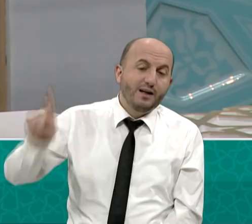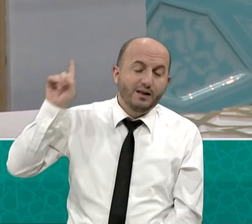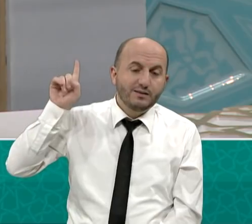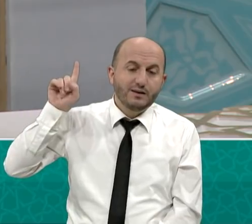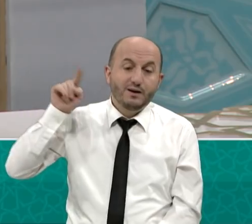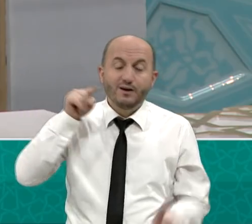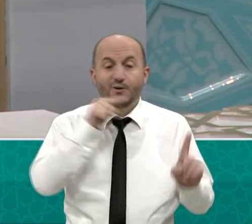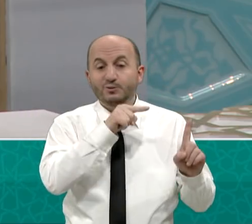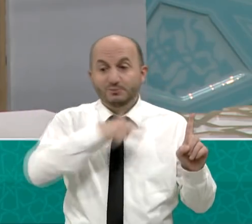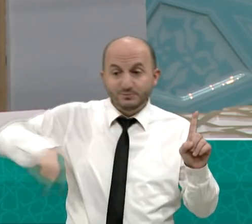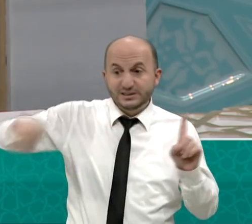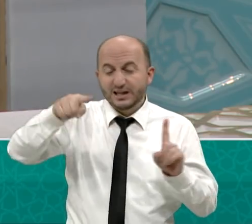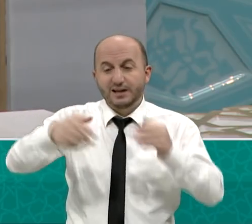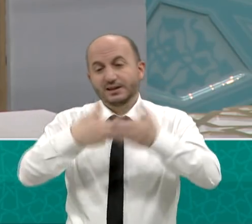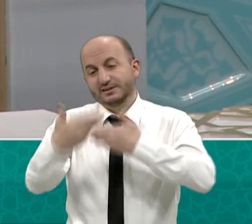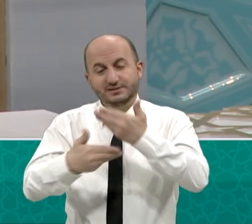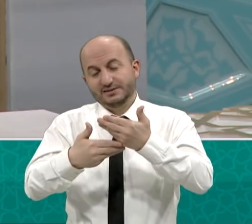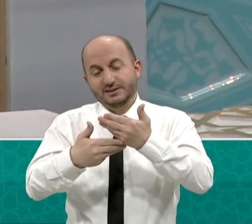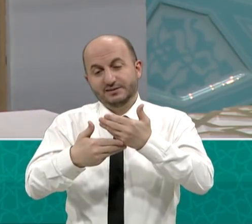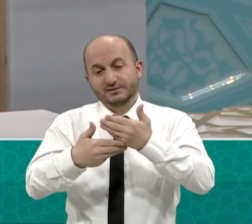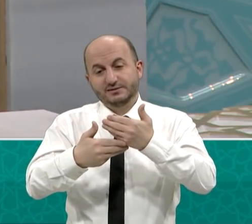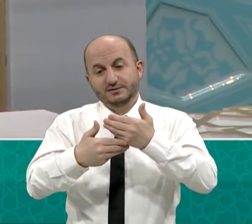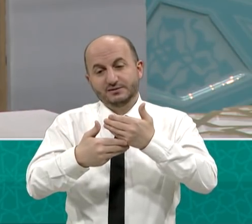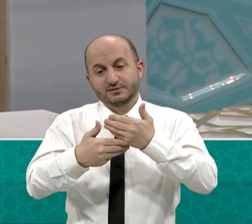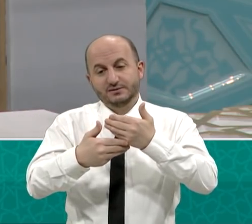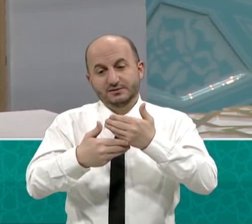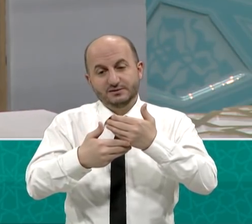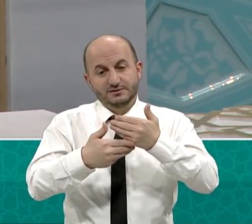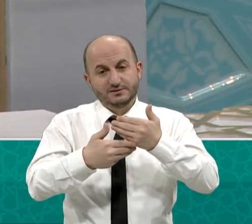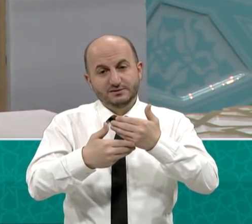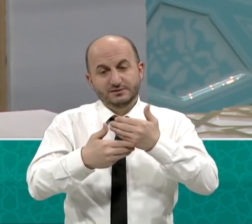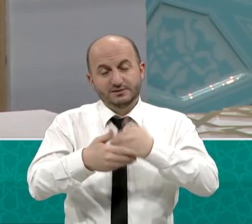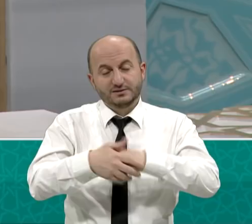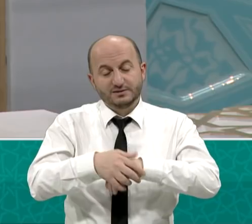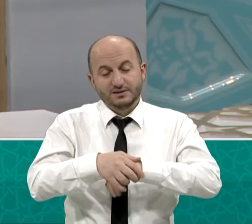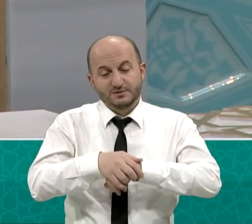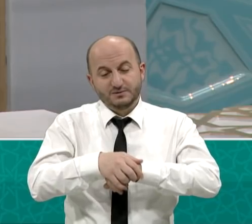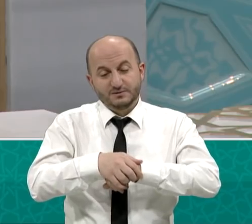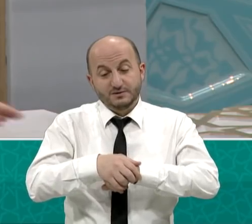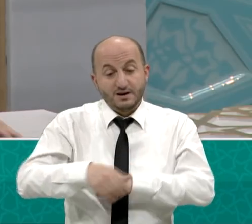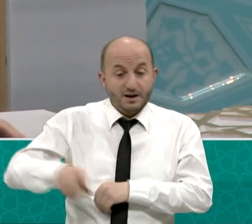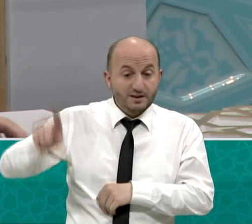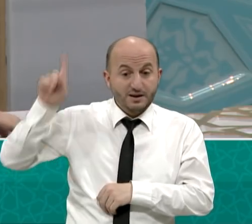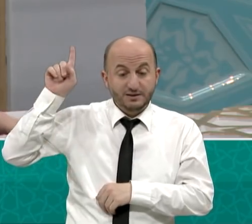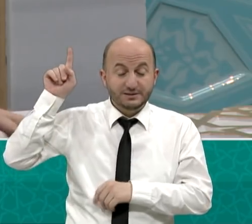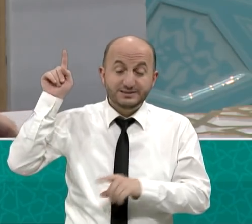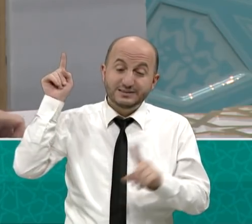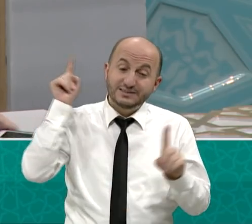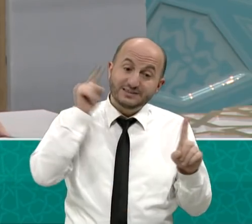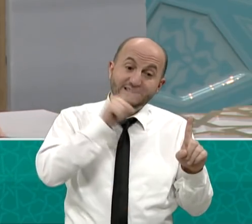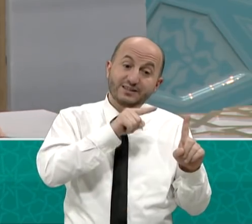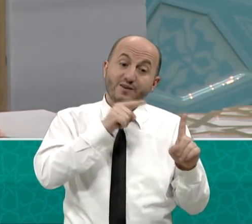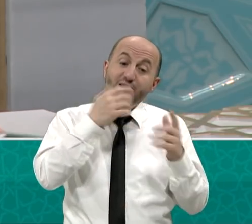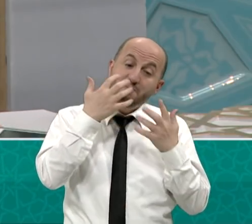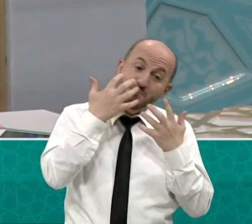bize anlatırken فَبِمَا رَحْمَةٍ مِنَ اللّٰهِ لِنْتَ لَهُمْ Allah'ın sana olan rahmetinin